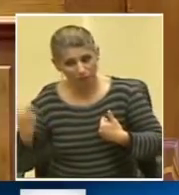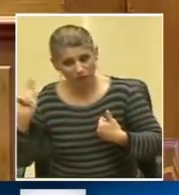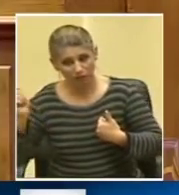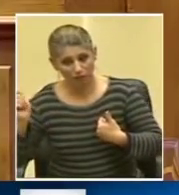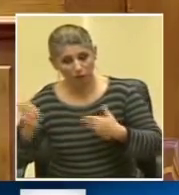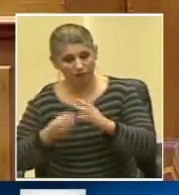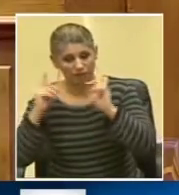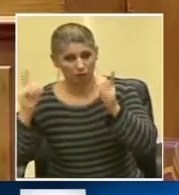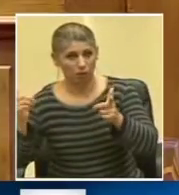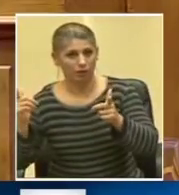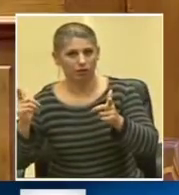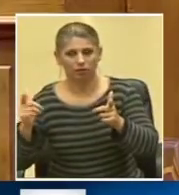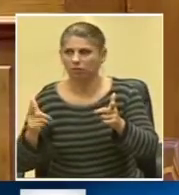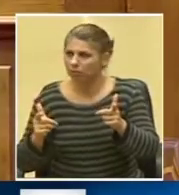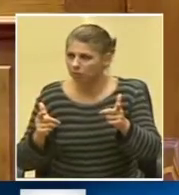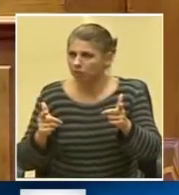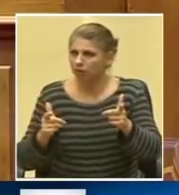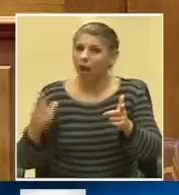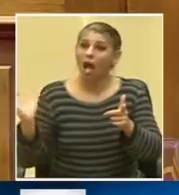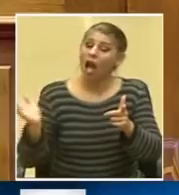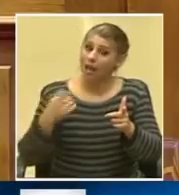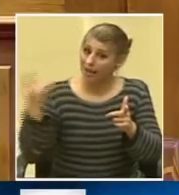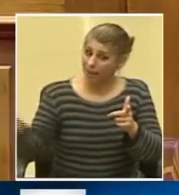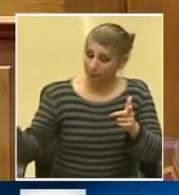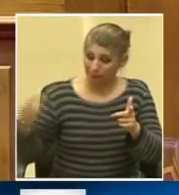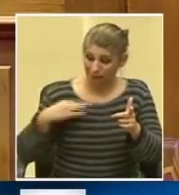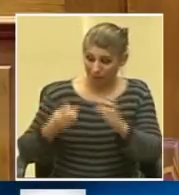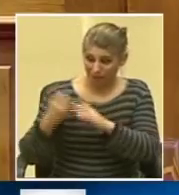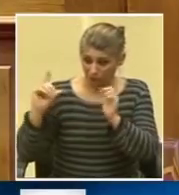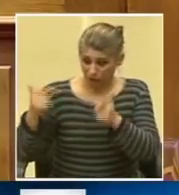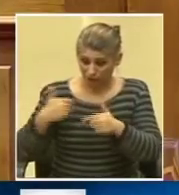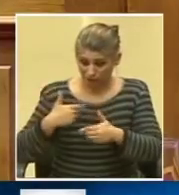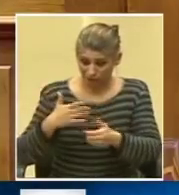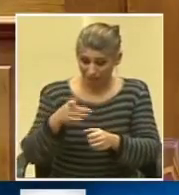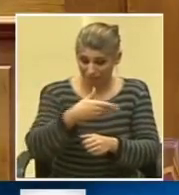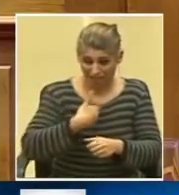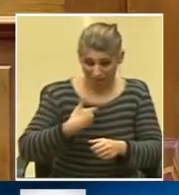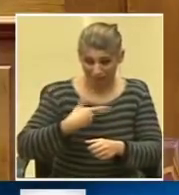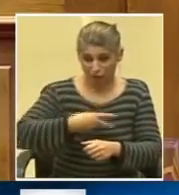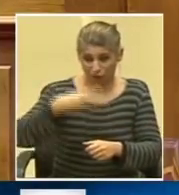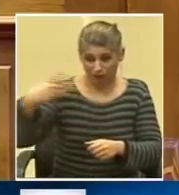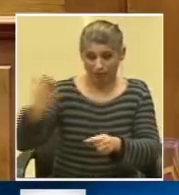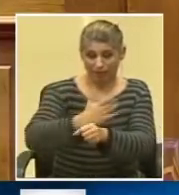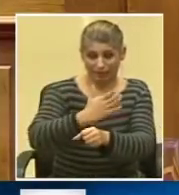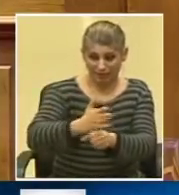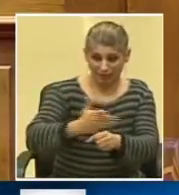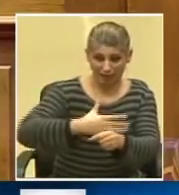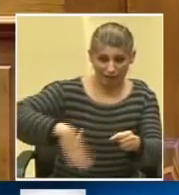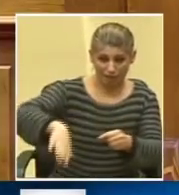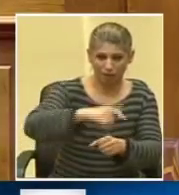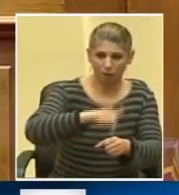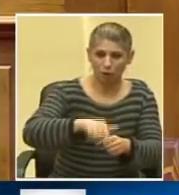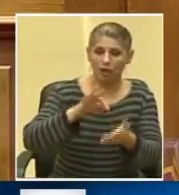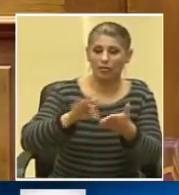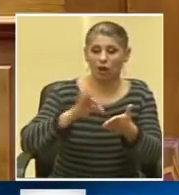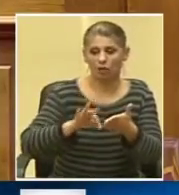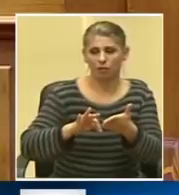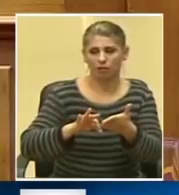Αφού τους καταστρέψετε, μετά κάνετε τις διορθώσεις που εμείς σας λέγαμε. Τι προσπαθούν να κρύψουν όλη αυτή τη φασαρία όμως? Και εκεί